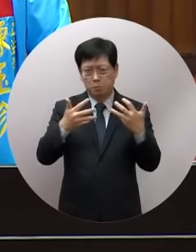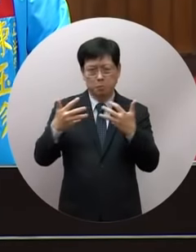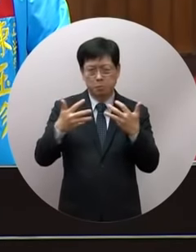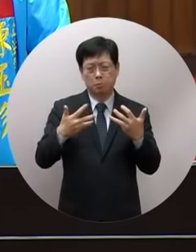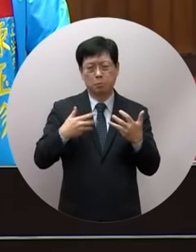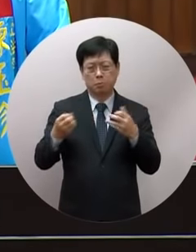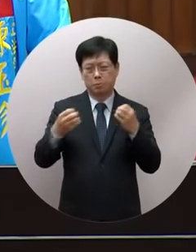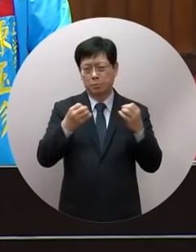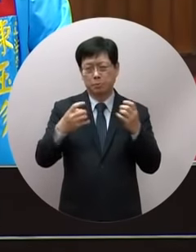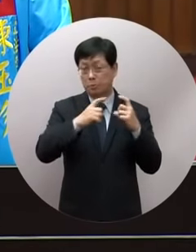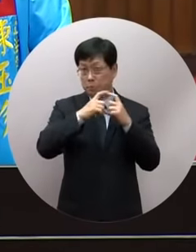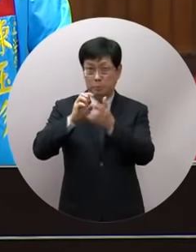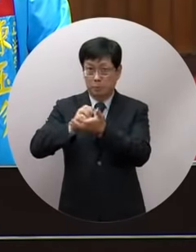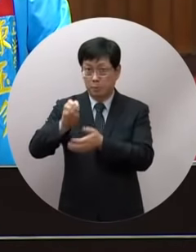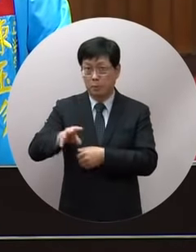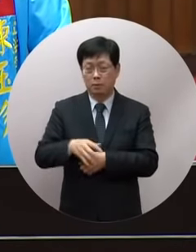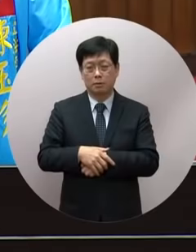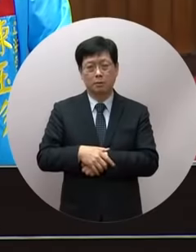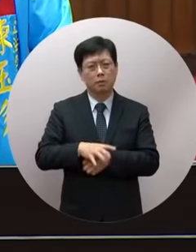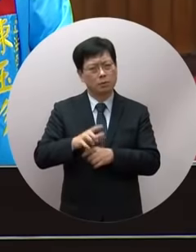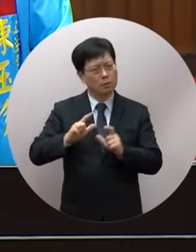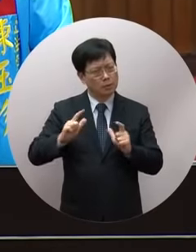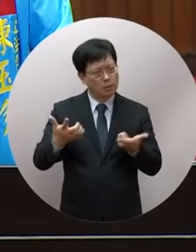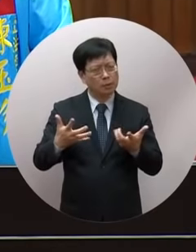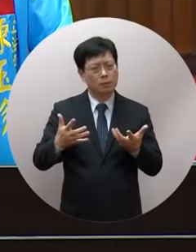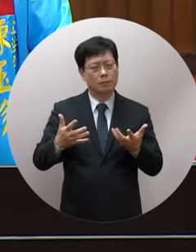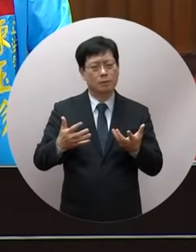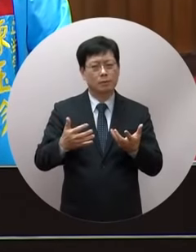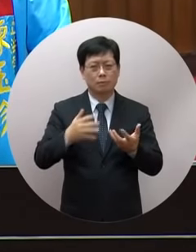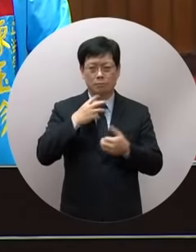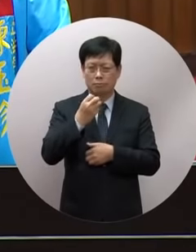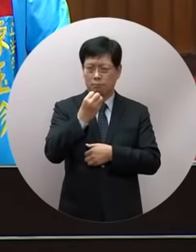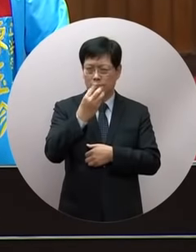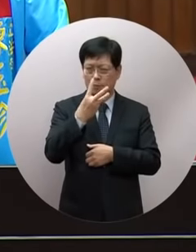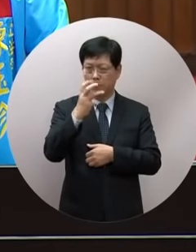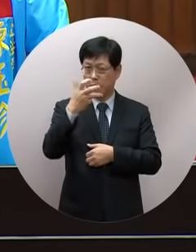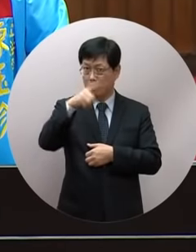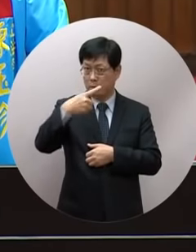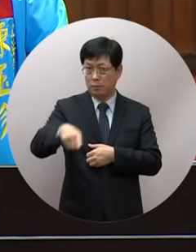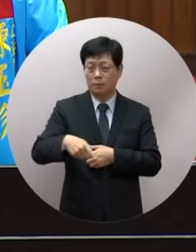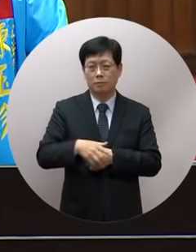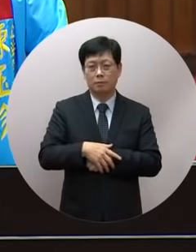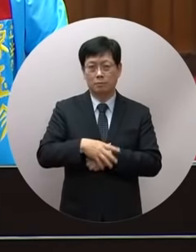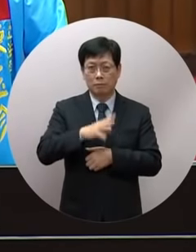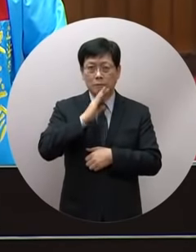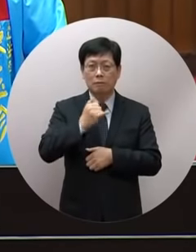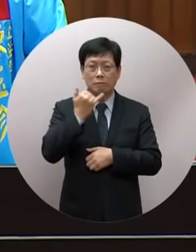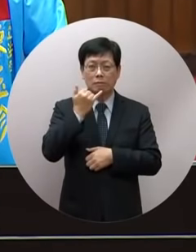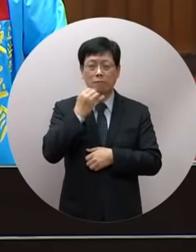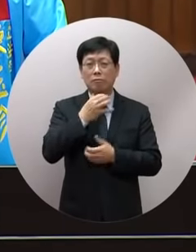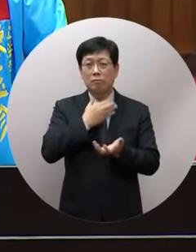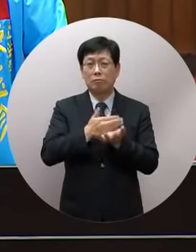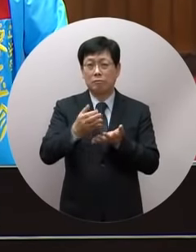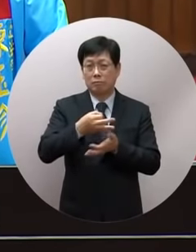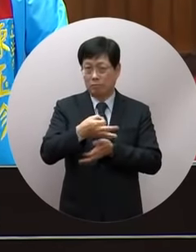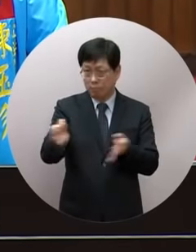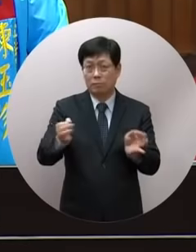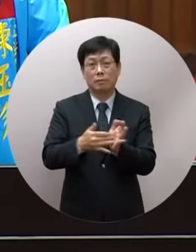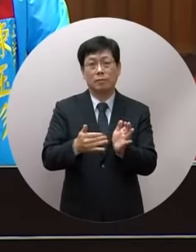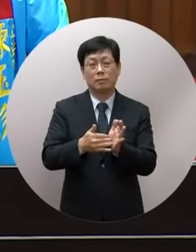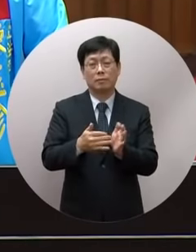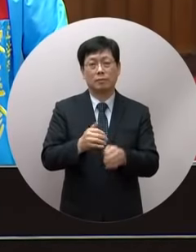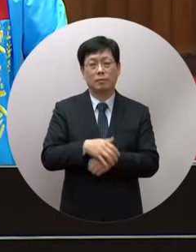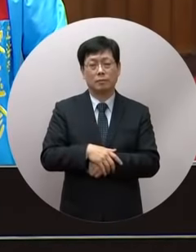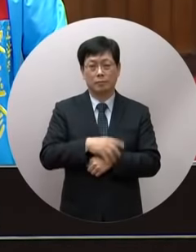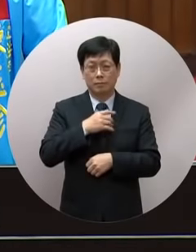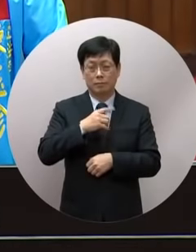在口头这个回答口头报告的时候也说，有大概380万人就是领到纾困金的嘛，就是这次的那